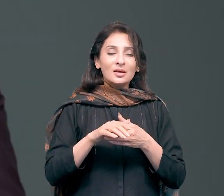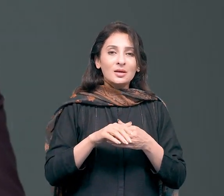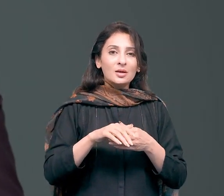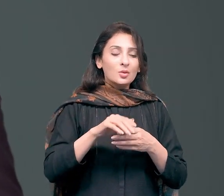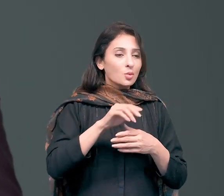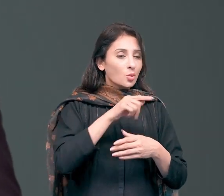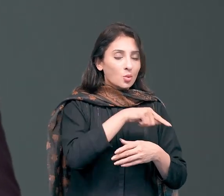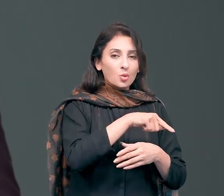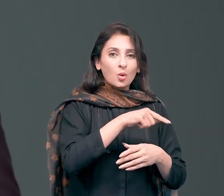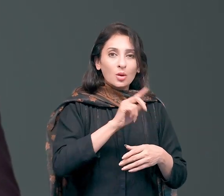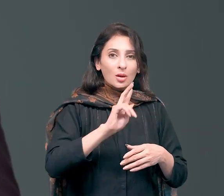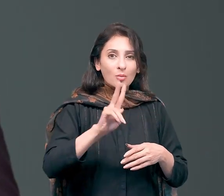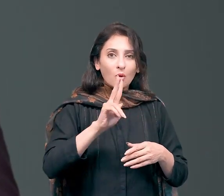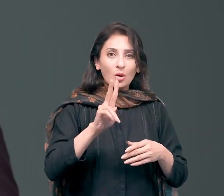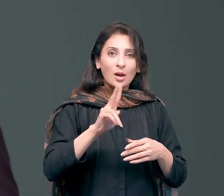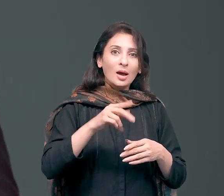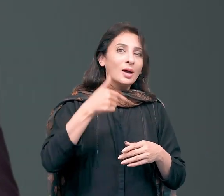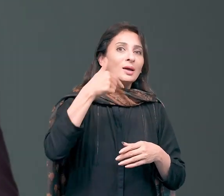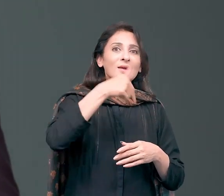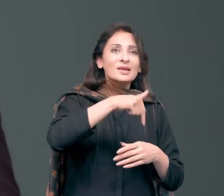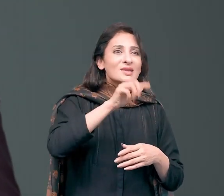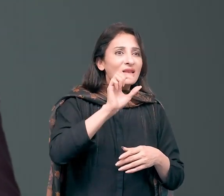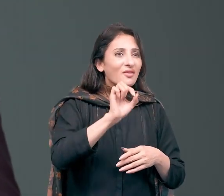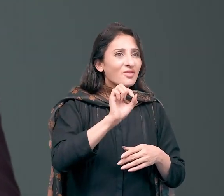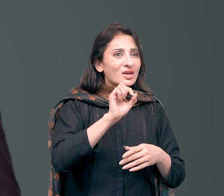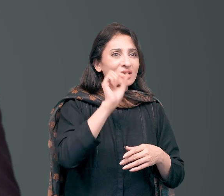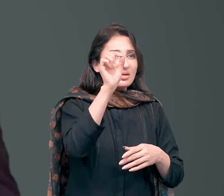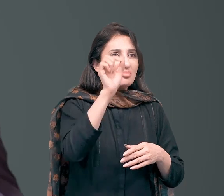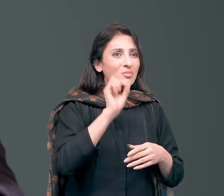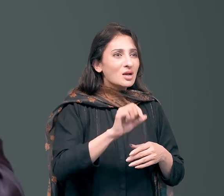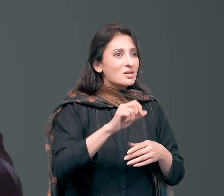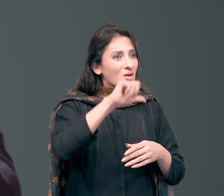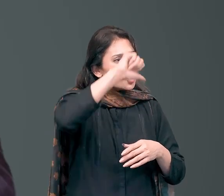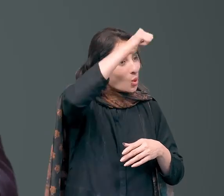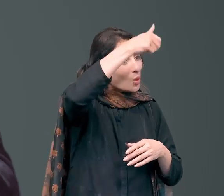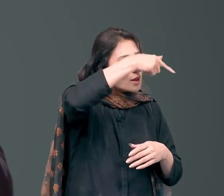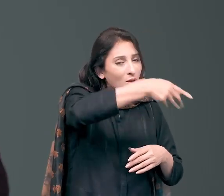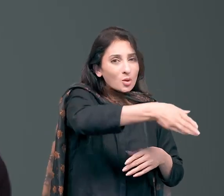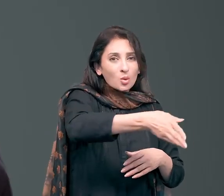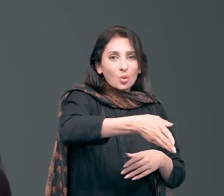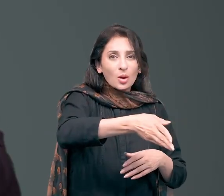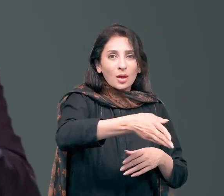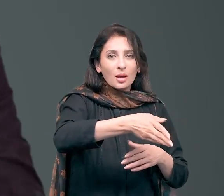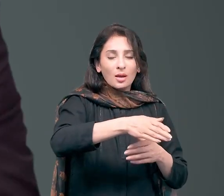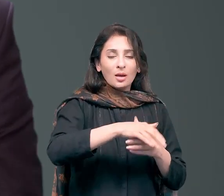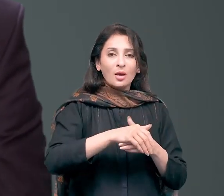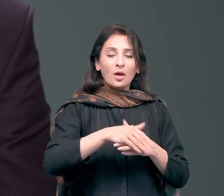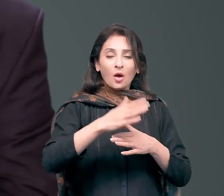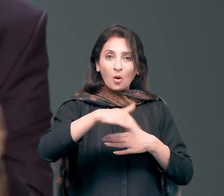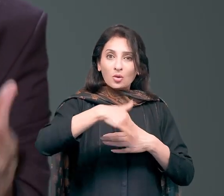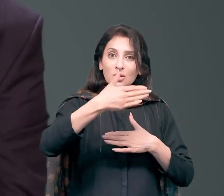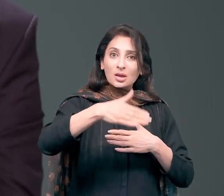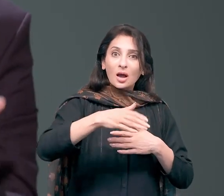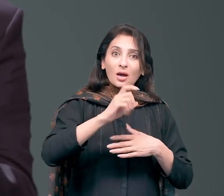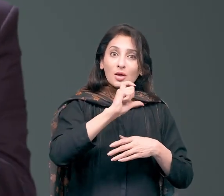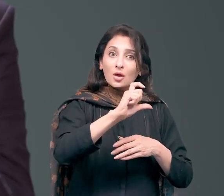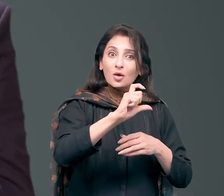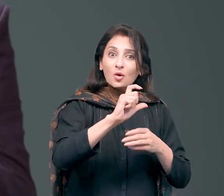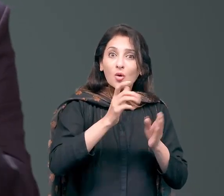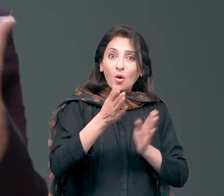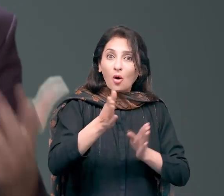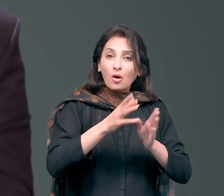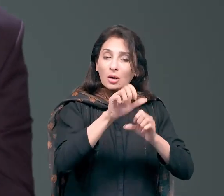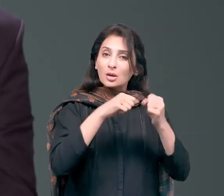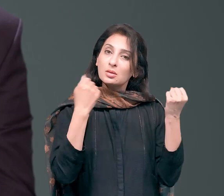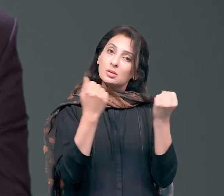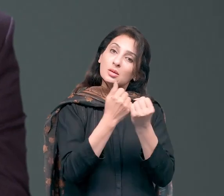کو نکال کر حکومت نہیں بنا سکتے، 70 to 75% تو ہندو ہیں، اور کانگریس انتخابات